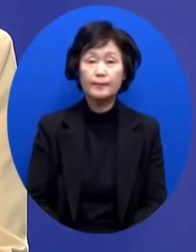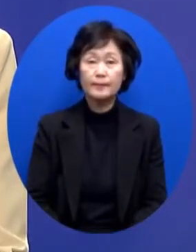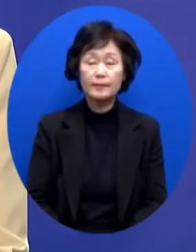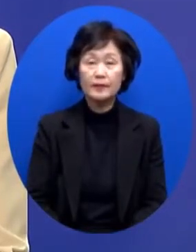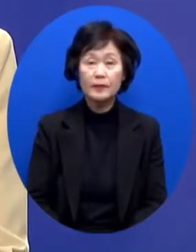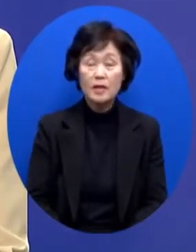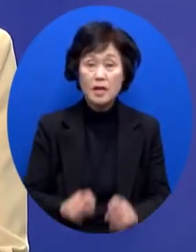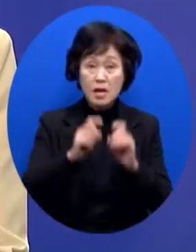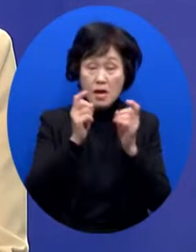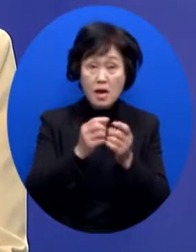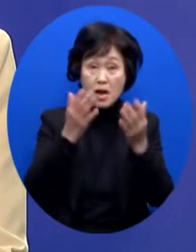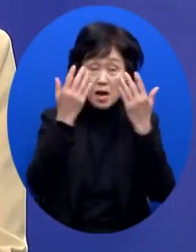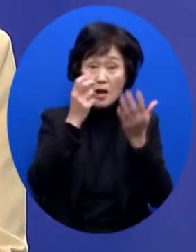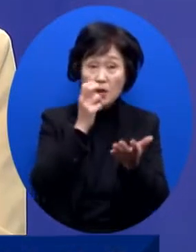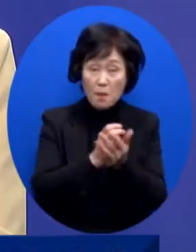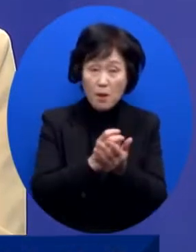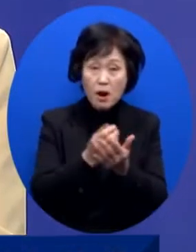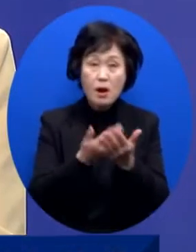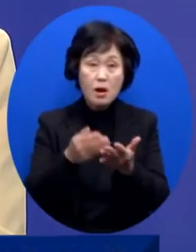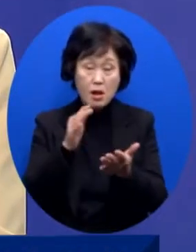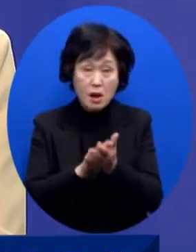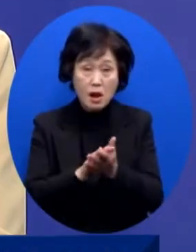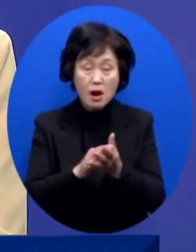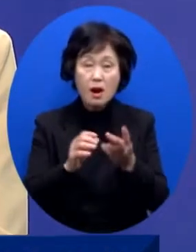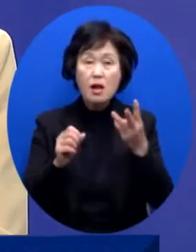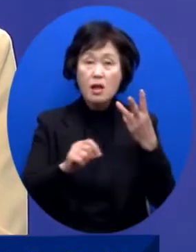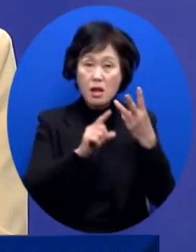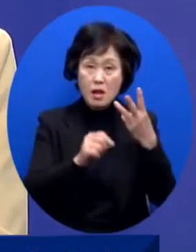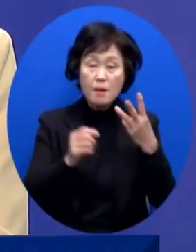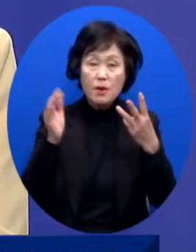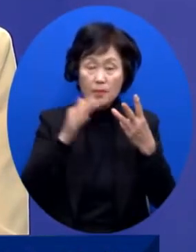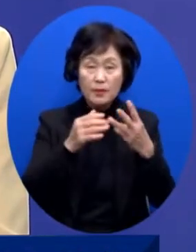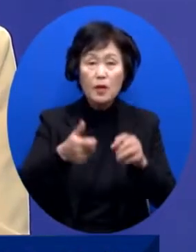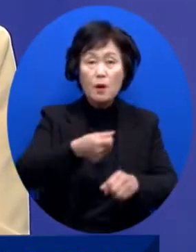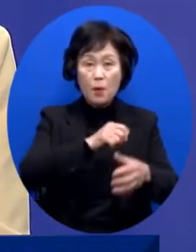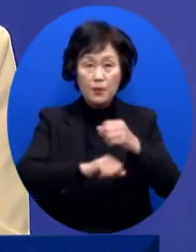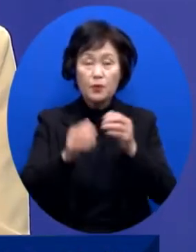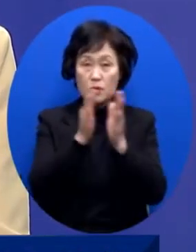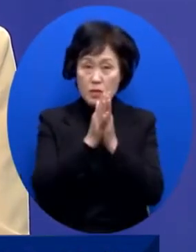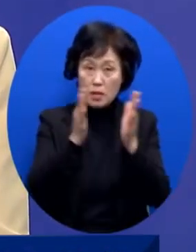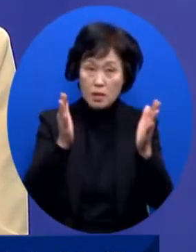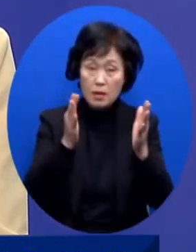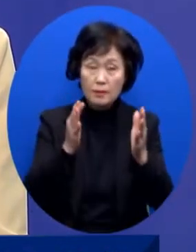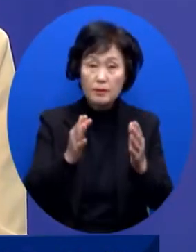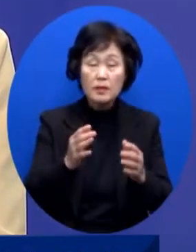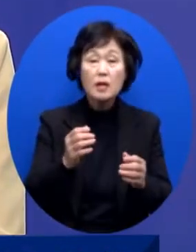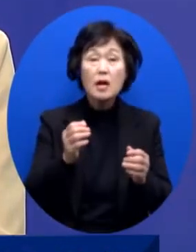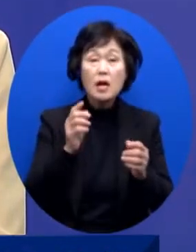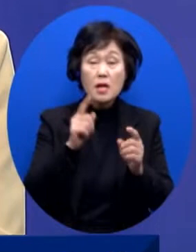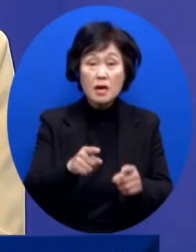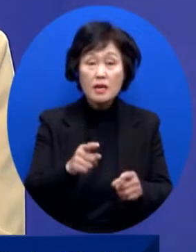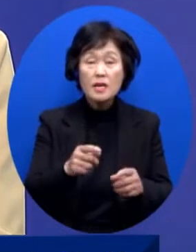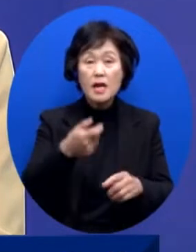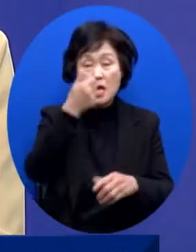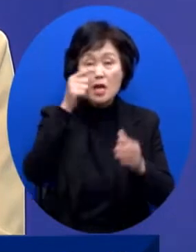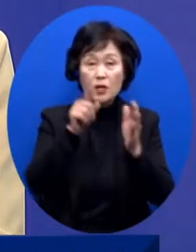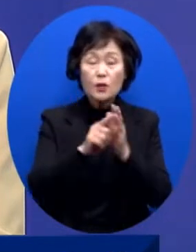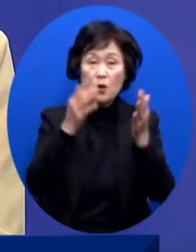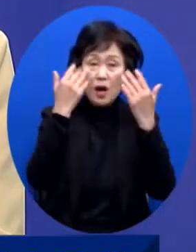사립학교 법 개정안이 다음달부터 본격적으로 시행됩니다 이에 기독교 학교들이 기독 싸게